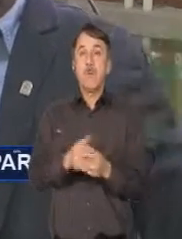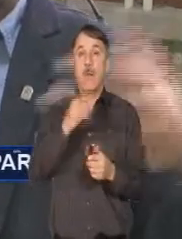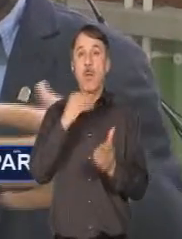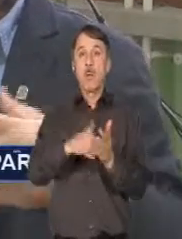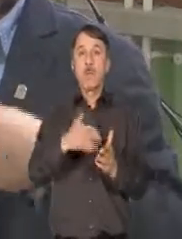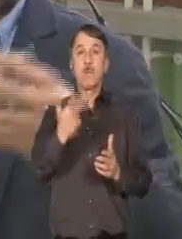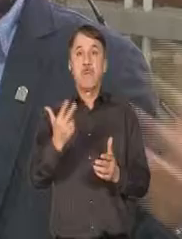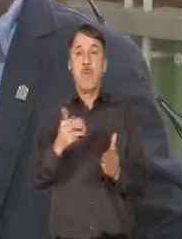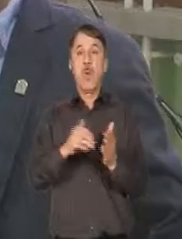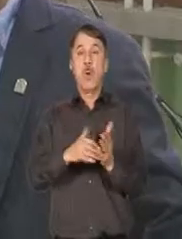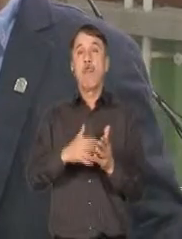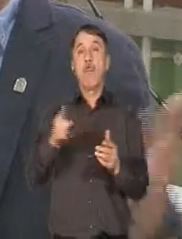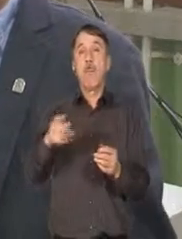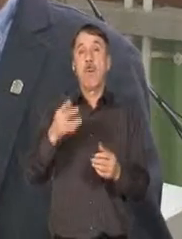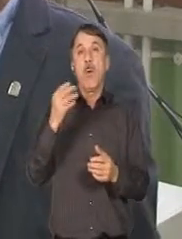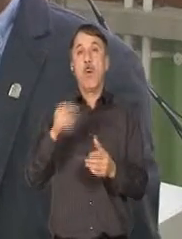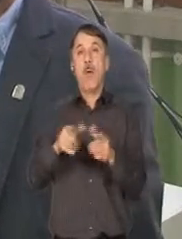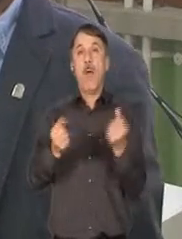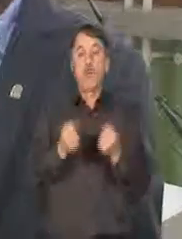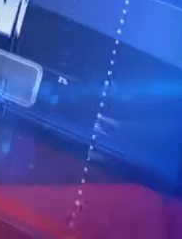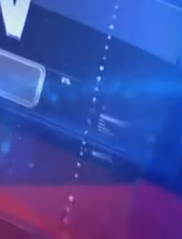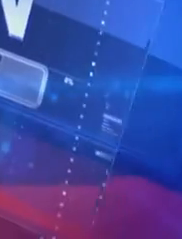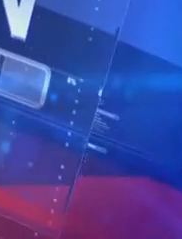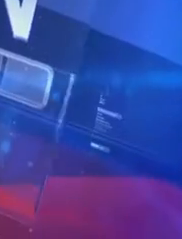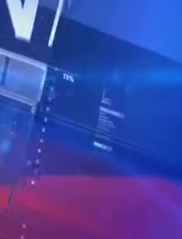onih hands-free varijanti ako ste u automobilu i tako dalje.